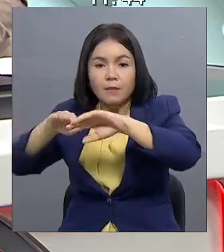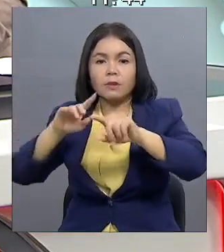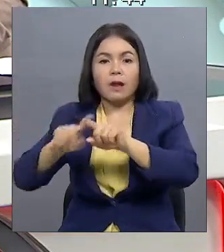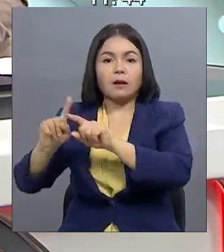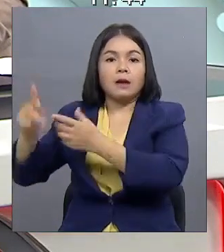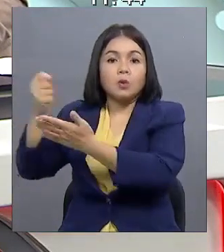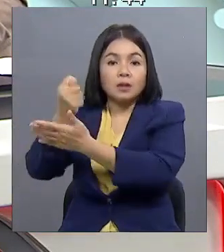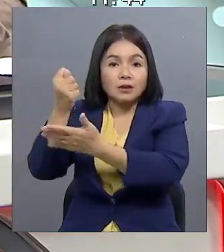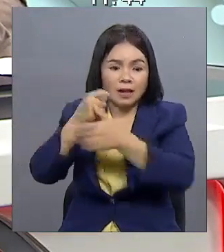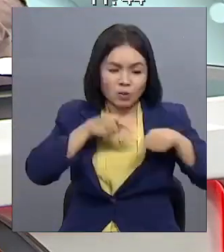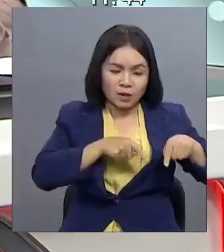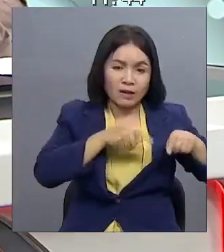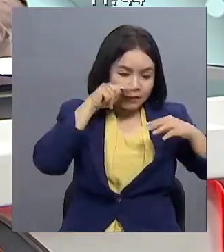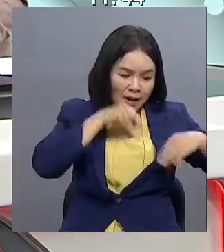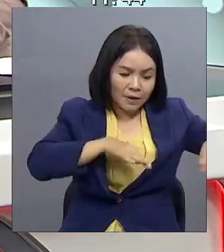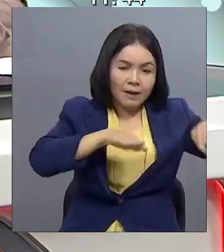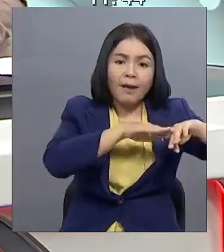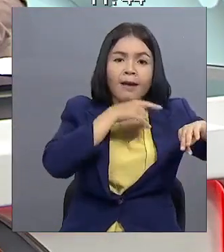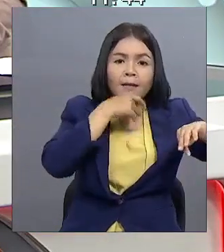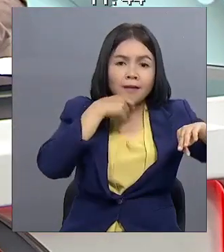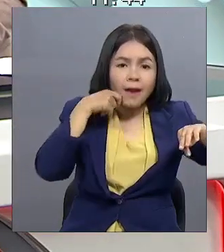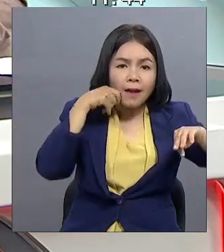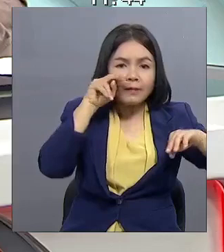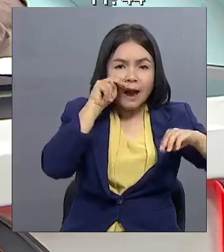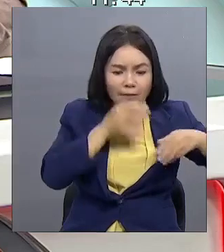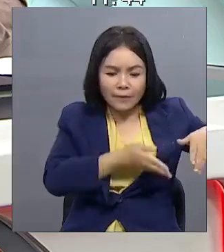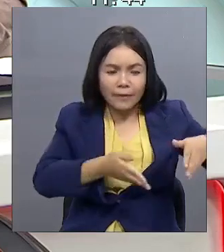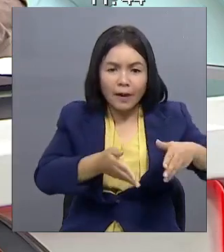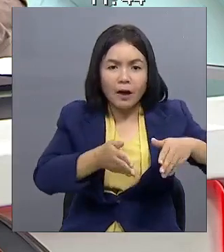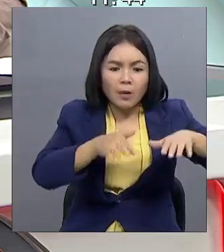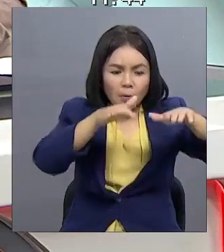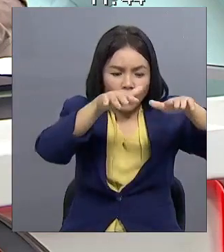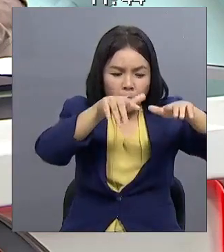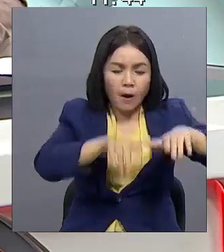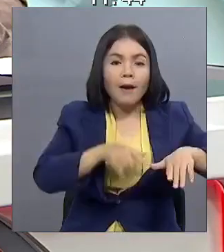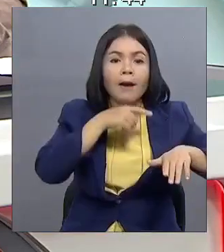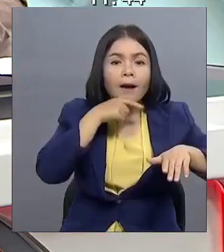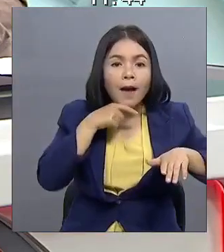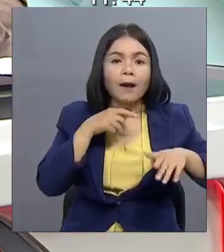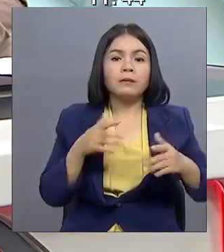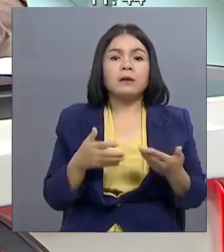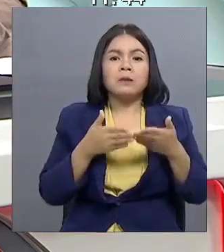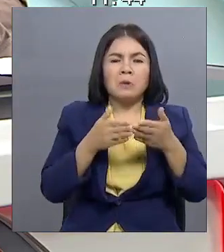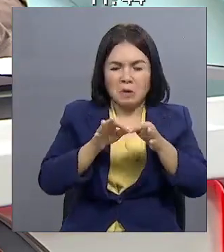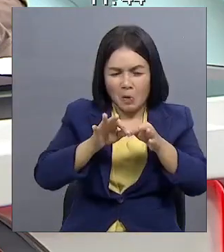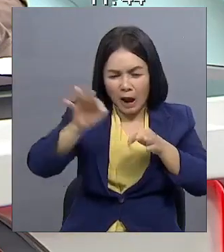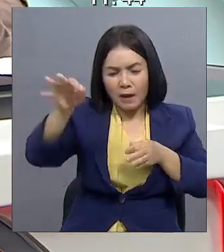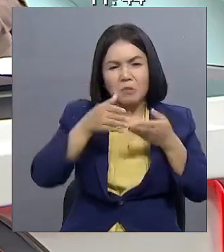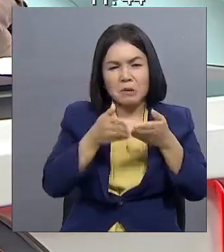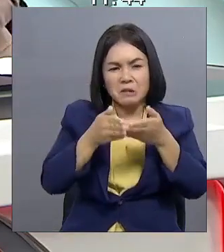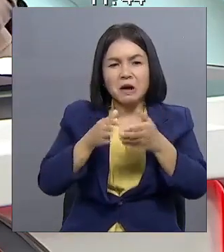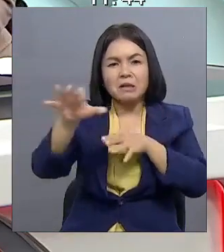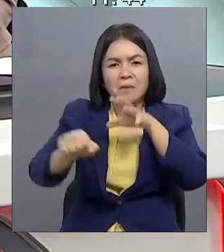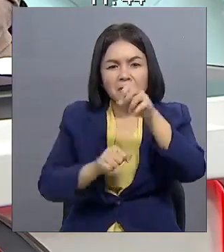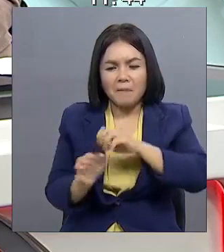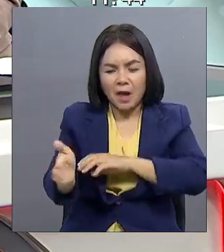ากก็แห้งนะคะเหลือเพียงร่องน้ำก็ทำให้เรือประมงนั้นต้องออกมาหาปลาไกลกว่าเดิมค่ะขณะที่การเดินทางจะ